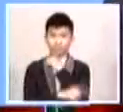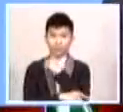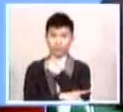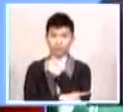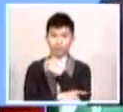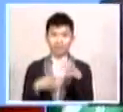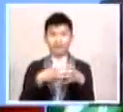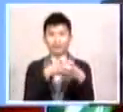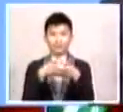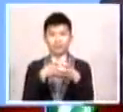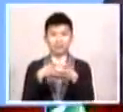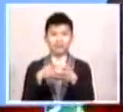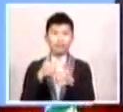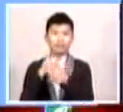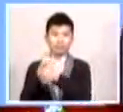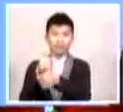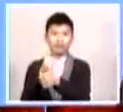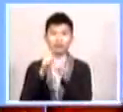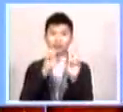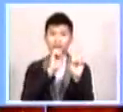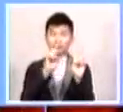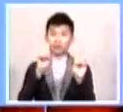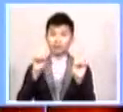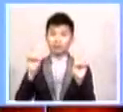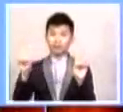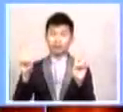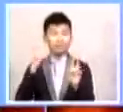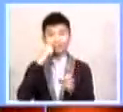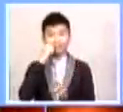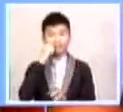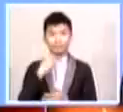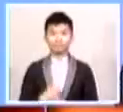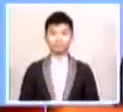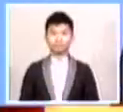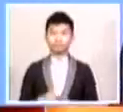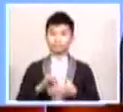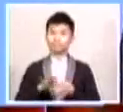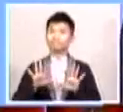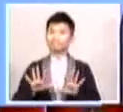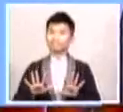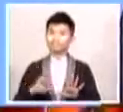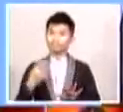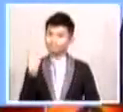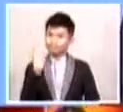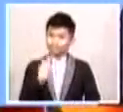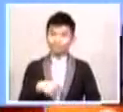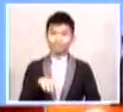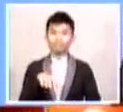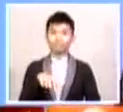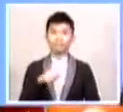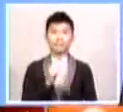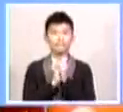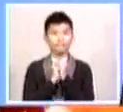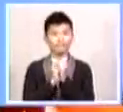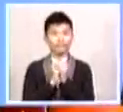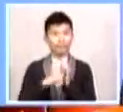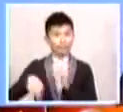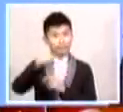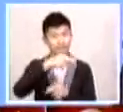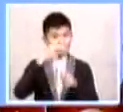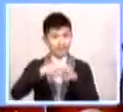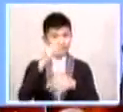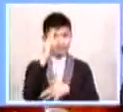么团结打赢2012？我要再次的拜托支持者相信制